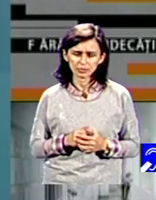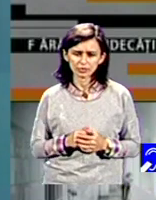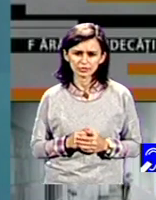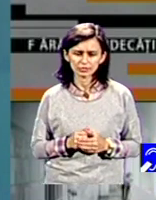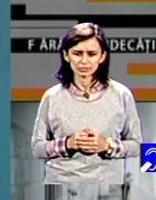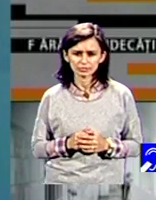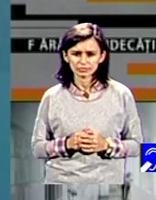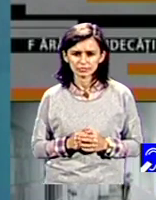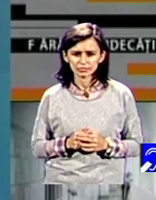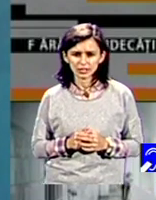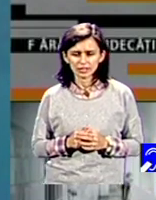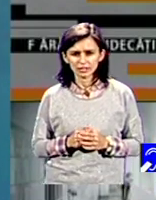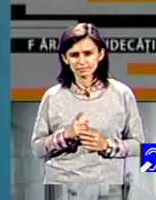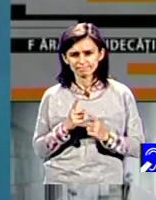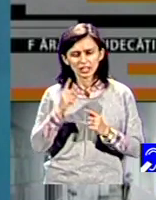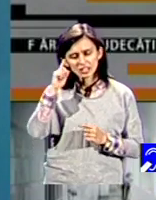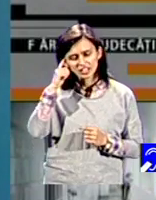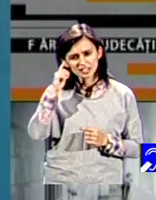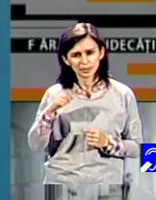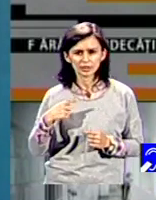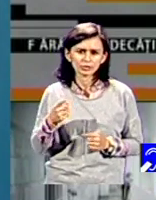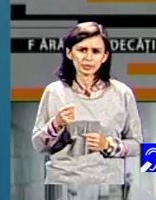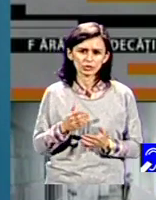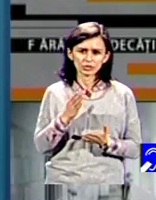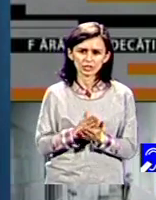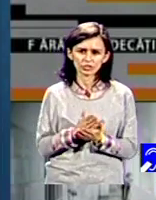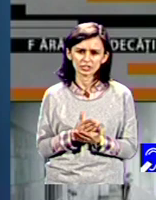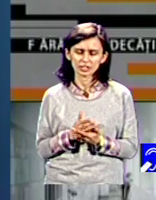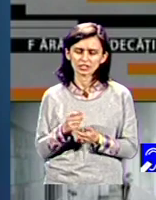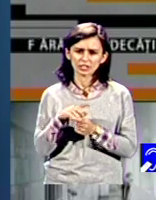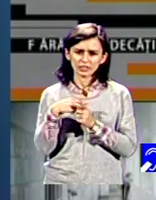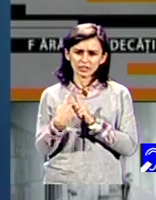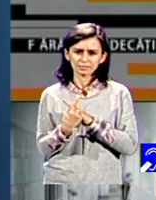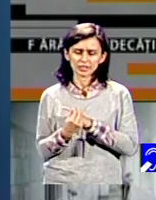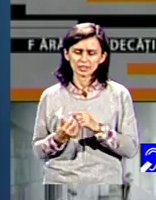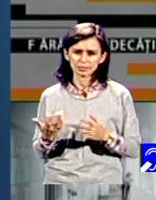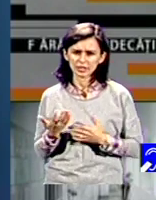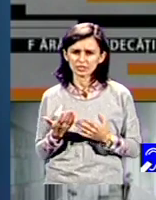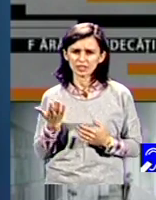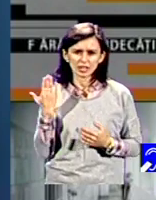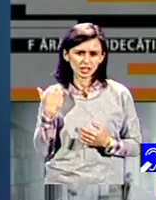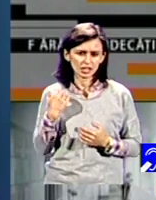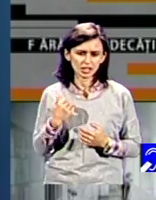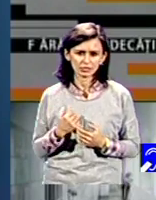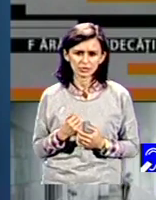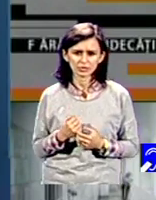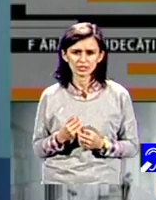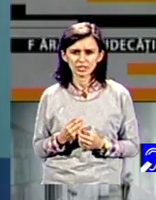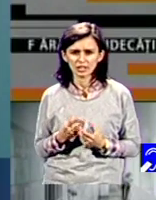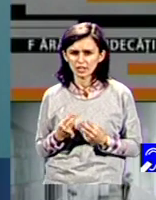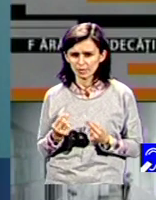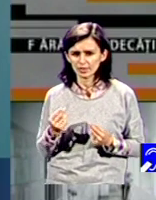cazma unei decizii a se va schimba o practică care vor începe timp de secole